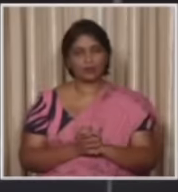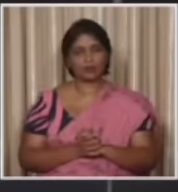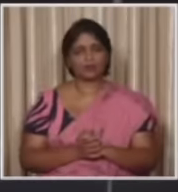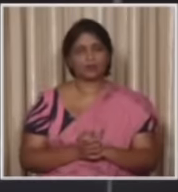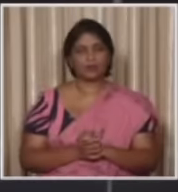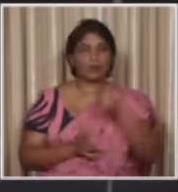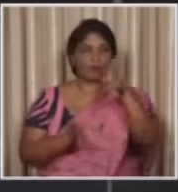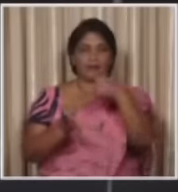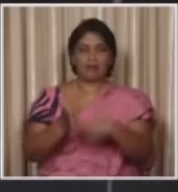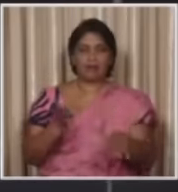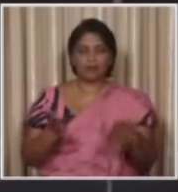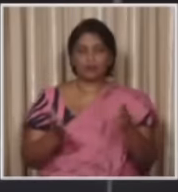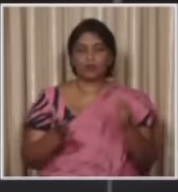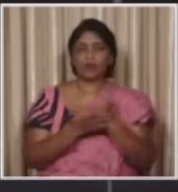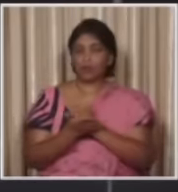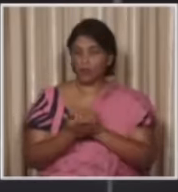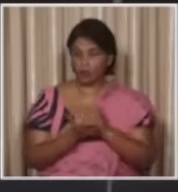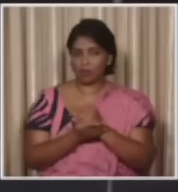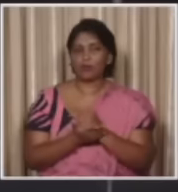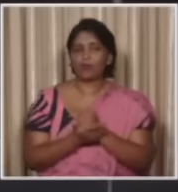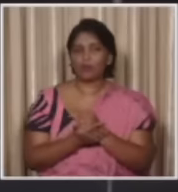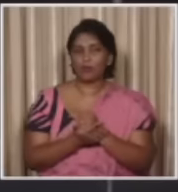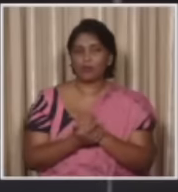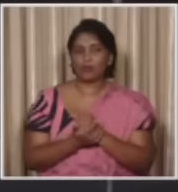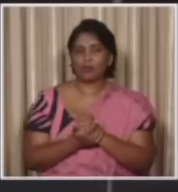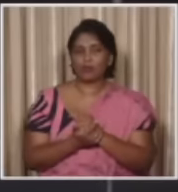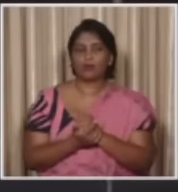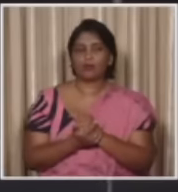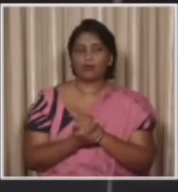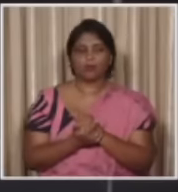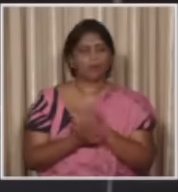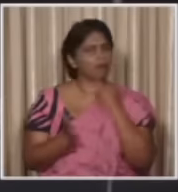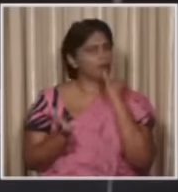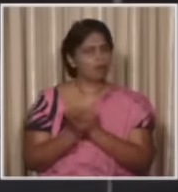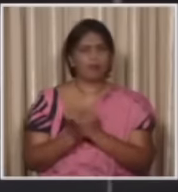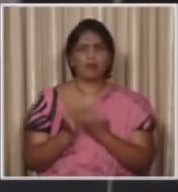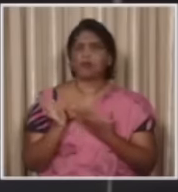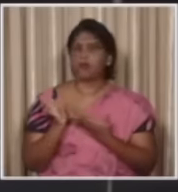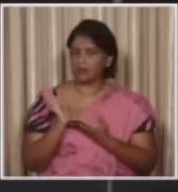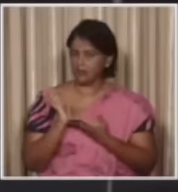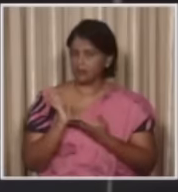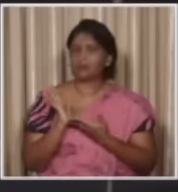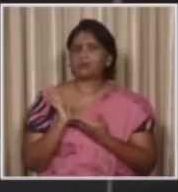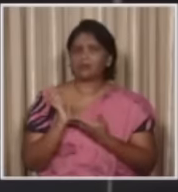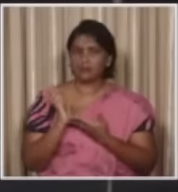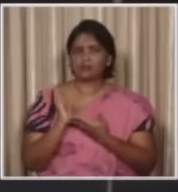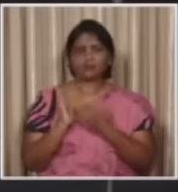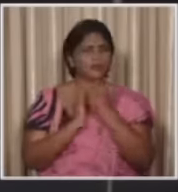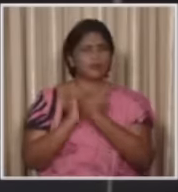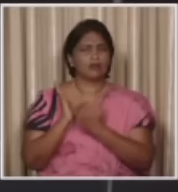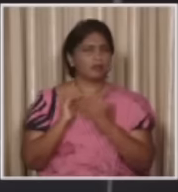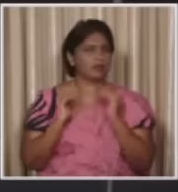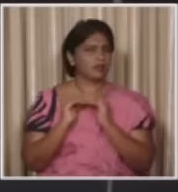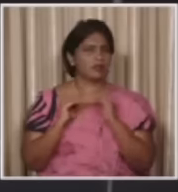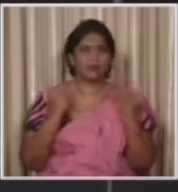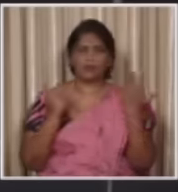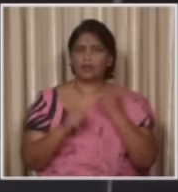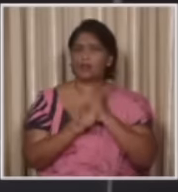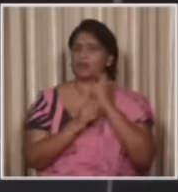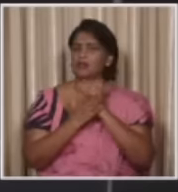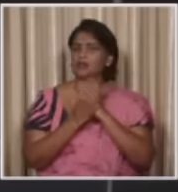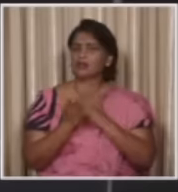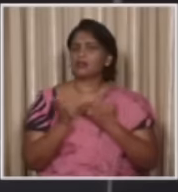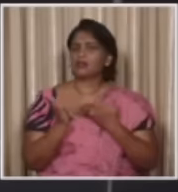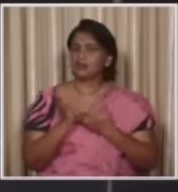නේද? මේකේ සම්පූර්ණයෙන්ම මේක කන්ට්‍රඩික්ටරි මේ යෝජනාවයි මේ මේ මේ මේක තියෙන කන්ටෙන්ට් එකයි. අනුක ව්‍යවස්ථාවේ